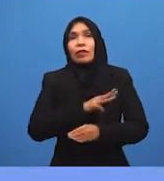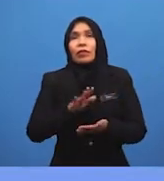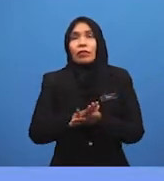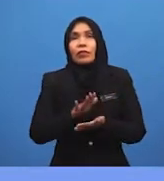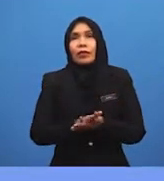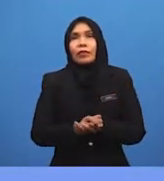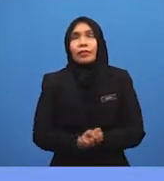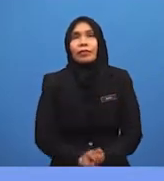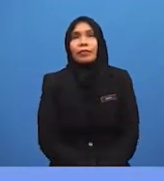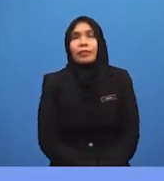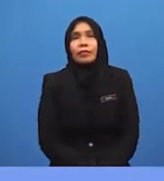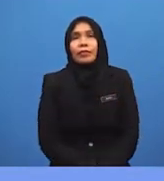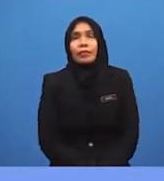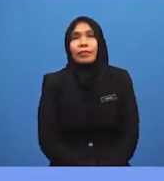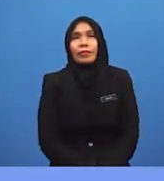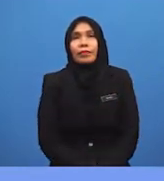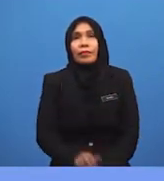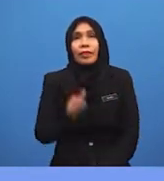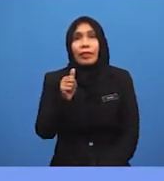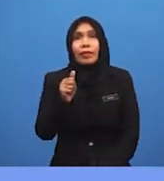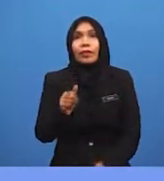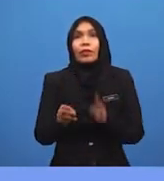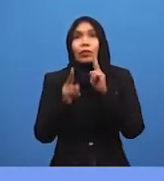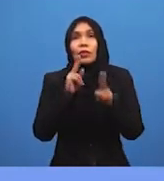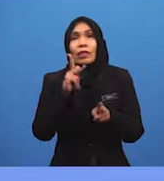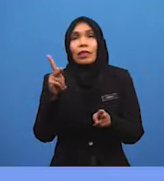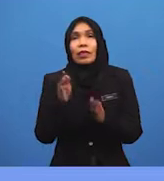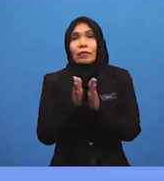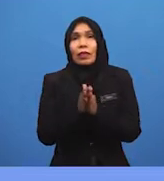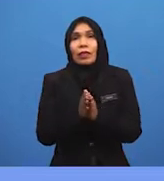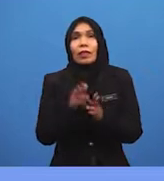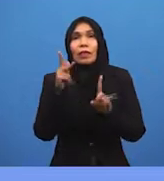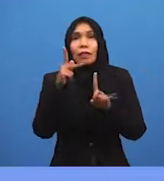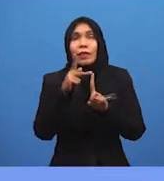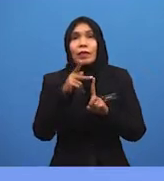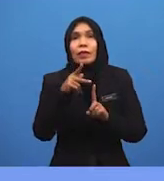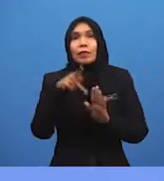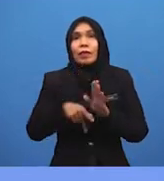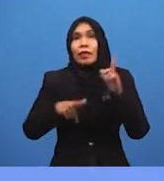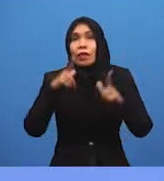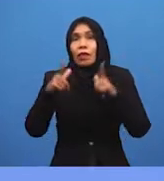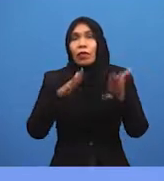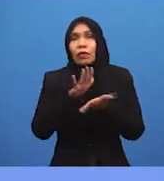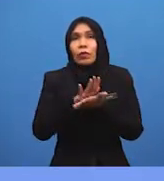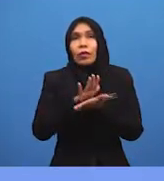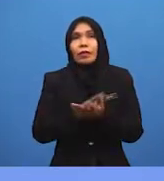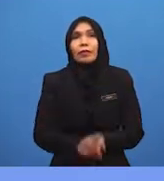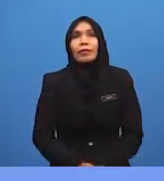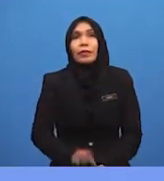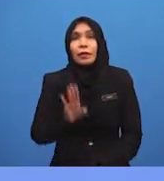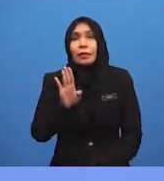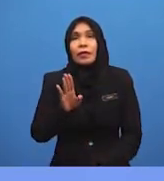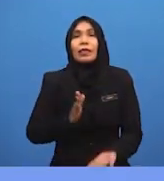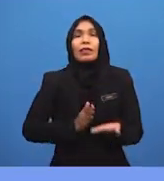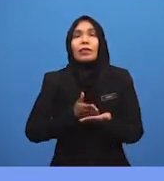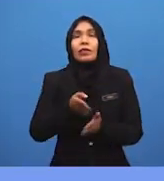Siuling harus buat? A. Mengucapkan salam kepada pelawat sekolah.